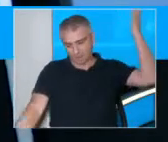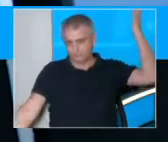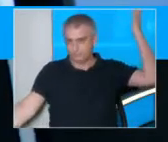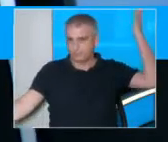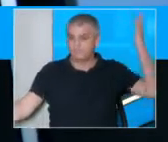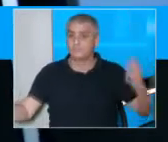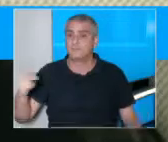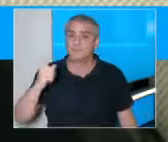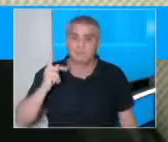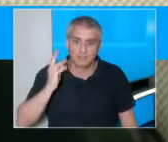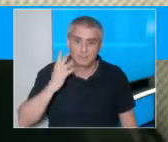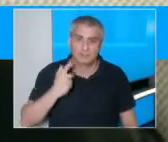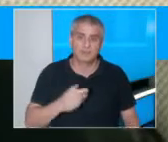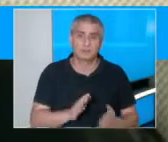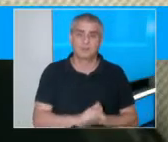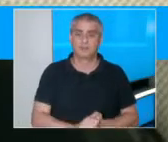תראה,